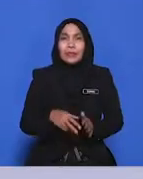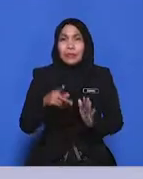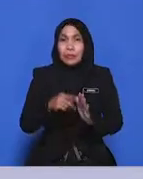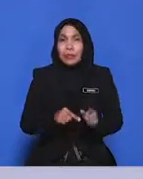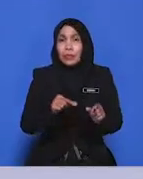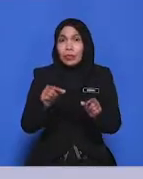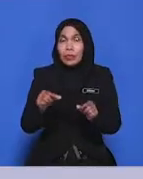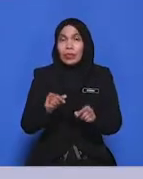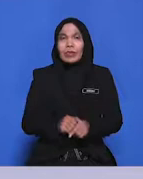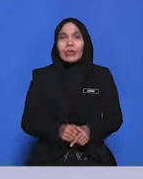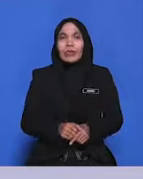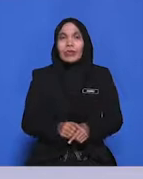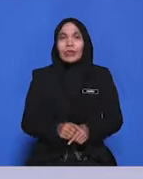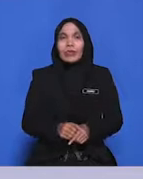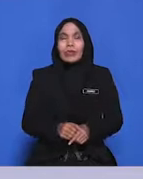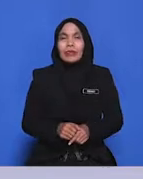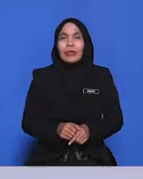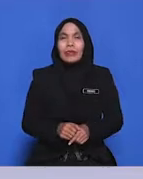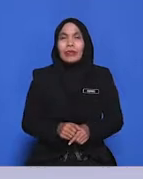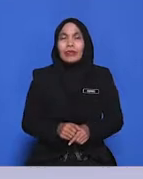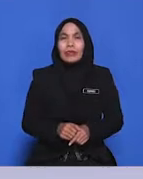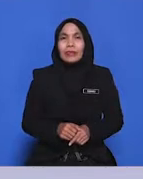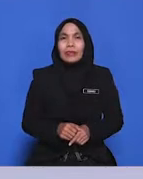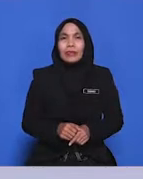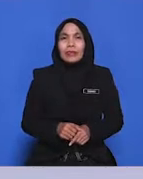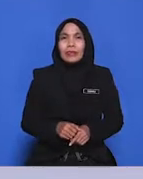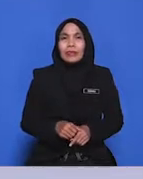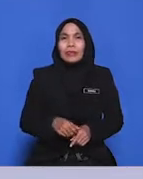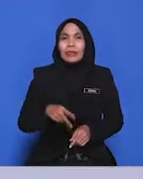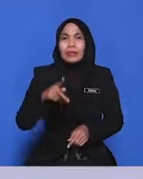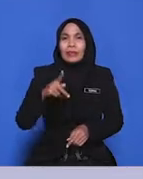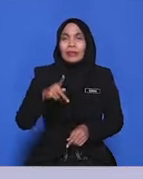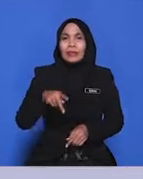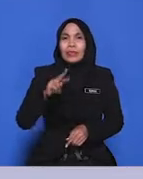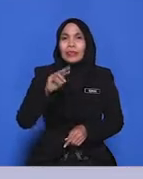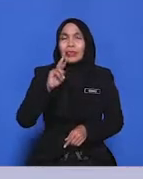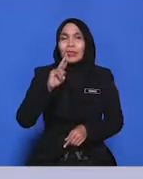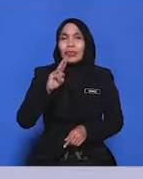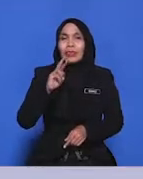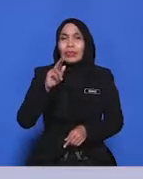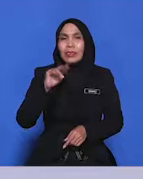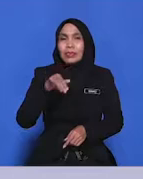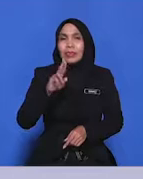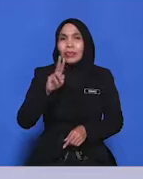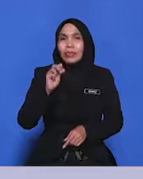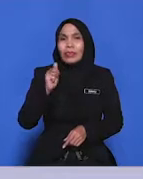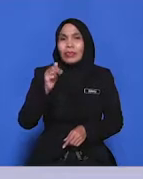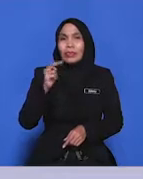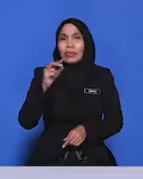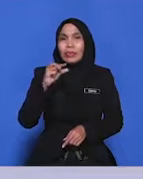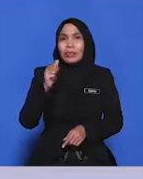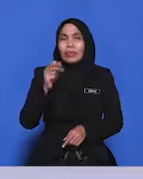menentang penjajah. Beliau merantau ke beberapa negara untuk menyatukan umat